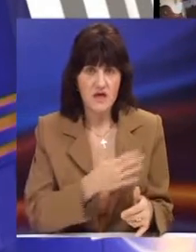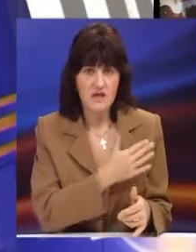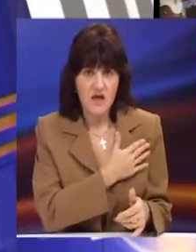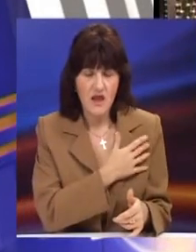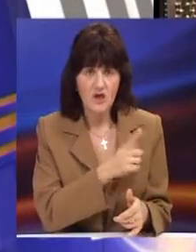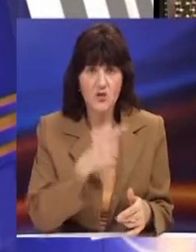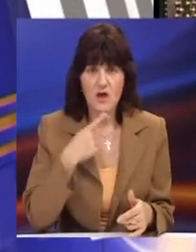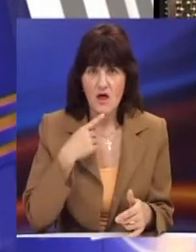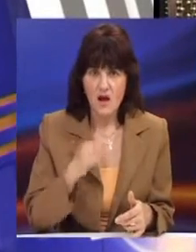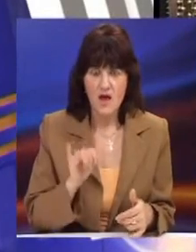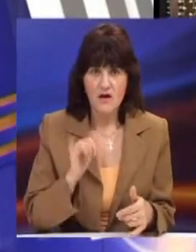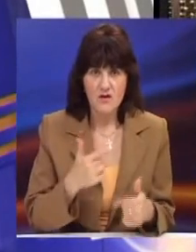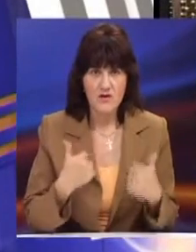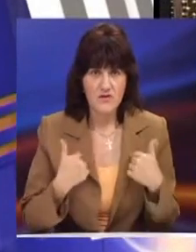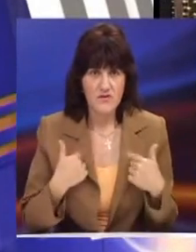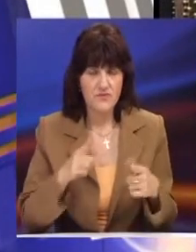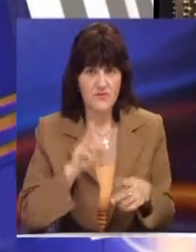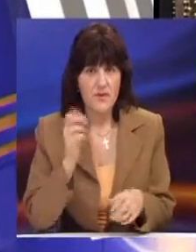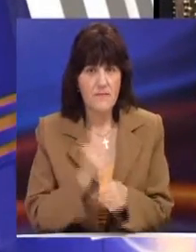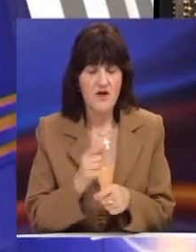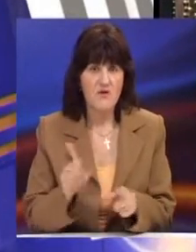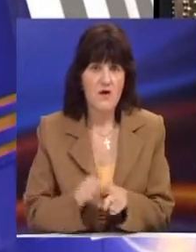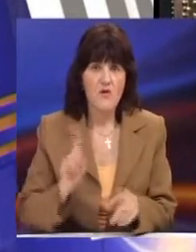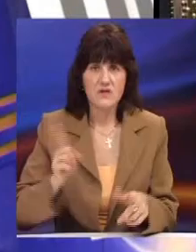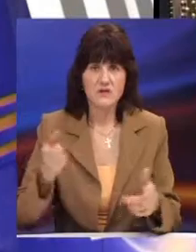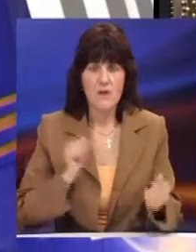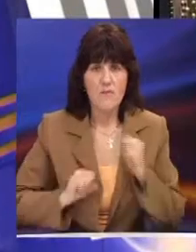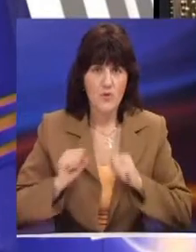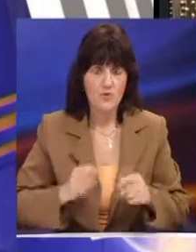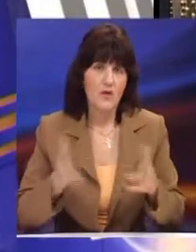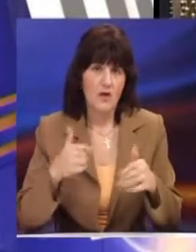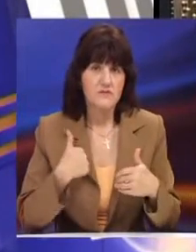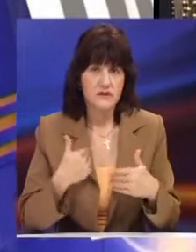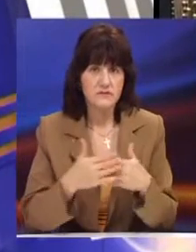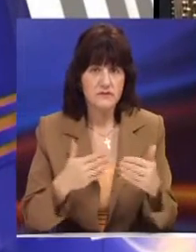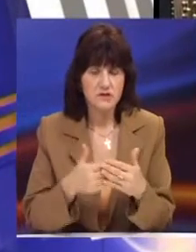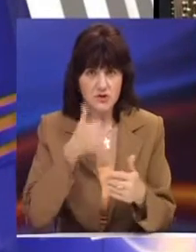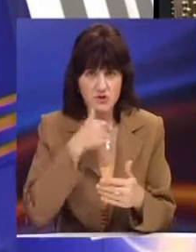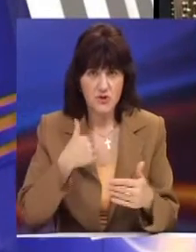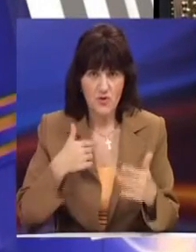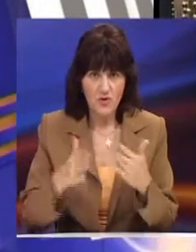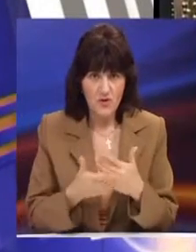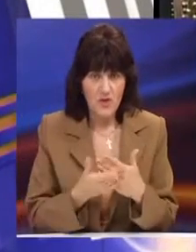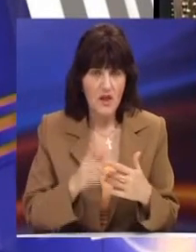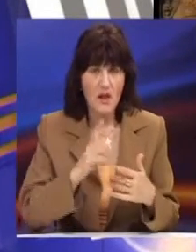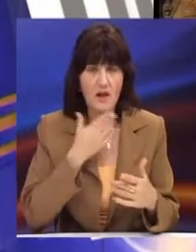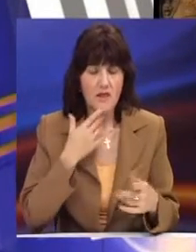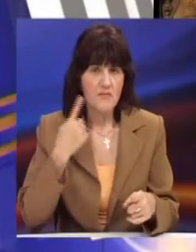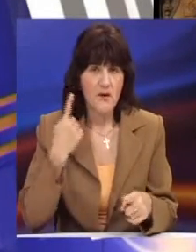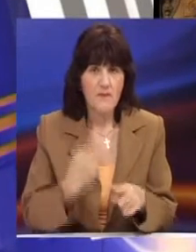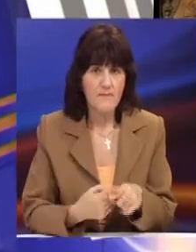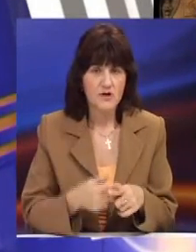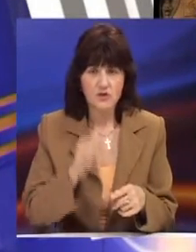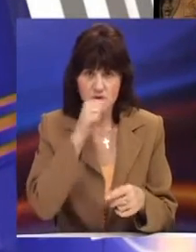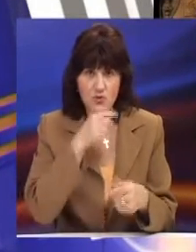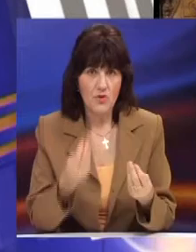gradonačelnik Modest Dulić je rekao da od njega ne treba praviti mučenika i da je zadovoljan što niko od predstavnika nove vlasti nije imao